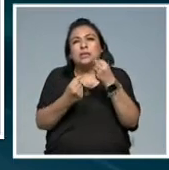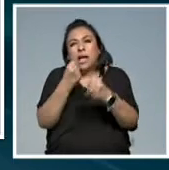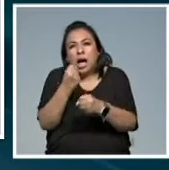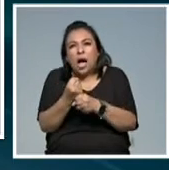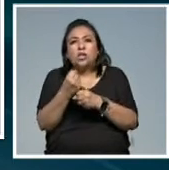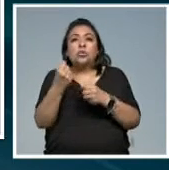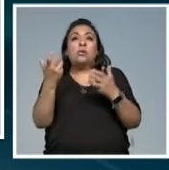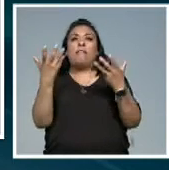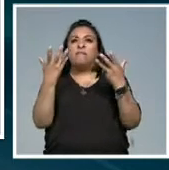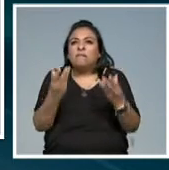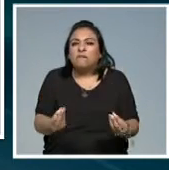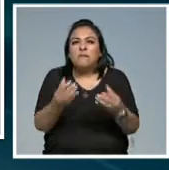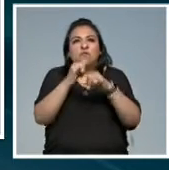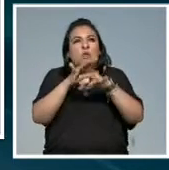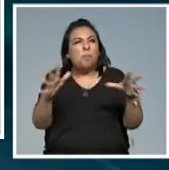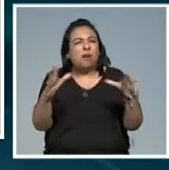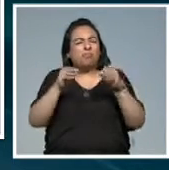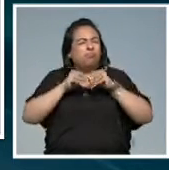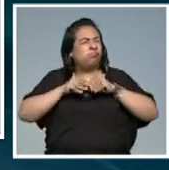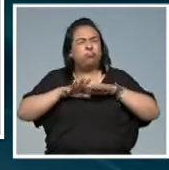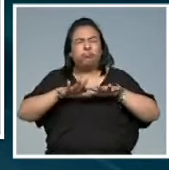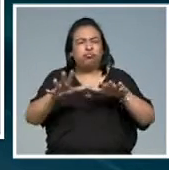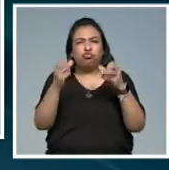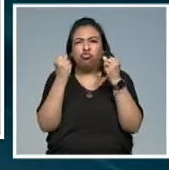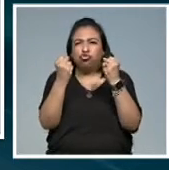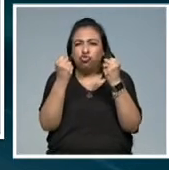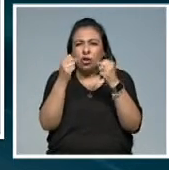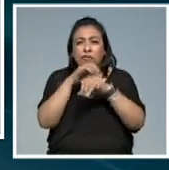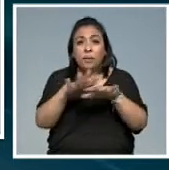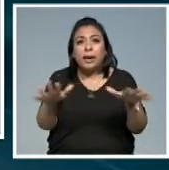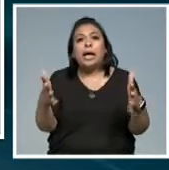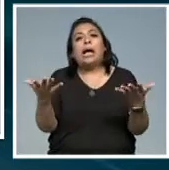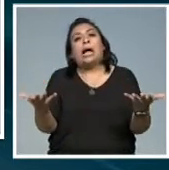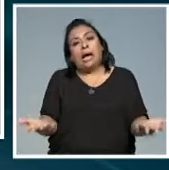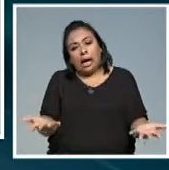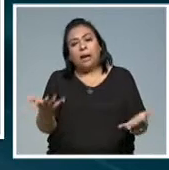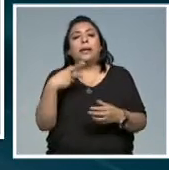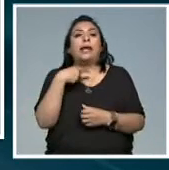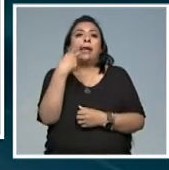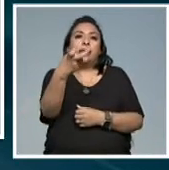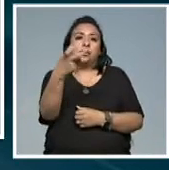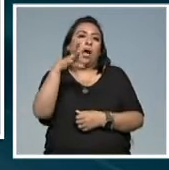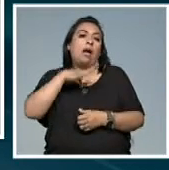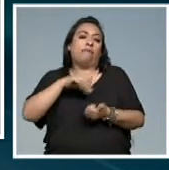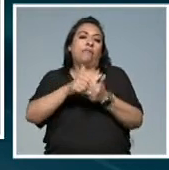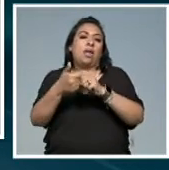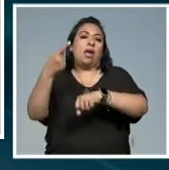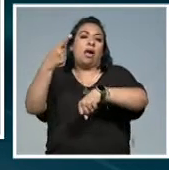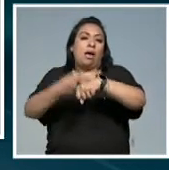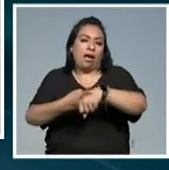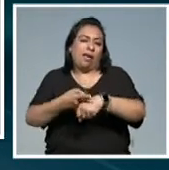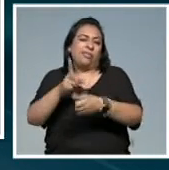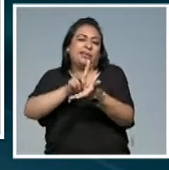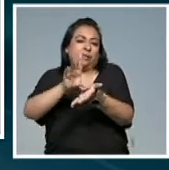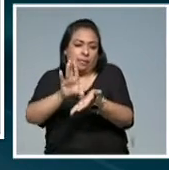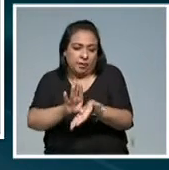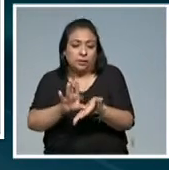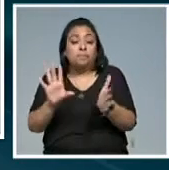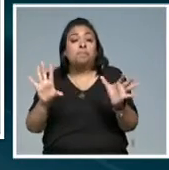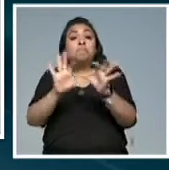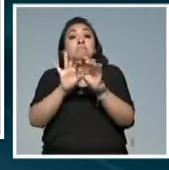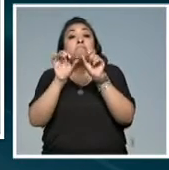stata una sovrabbondanza, un carico di informazioni, e siamo sempre in aumento le patologie della dimenticanza, in un certo senso ha una correlazione. Quindi il